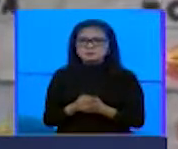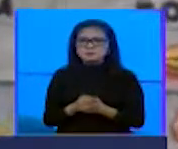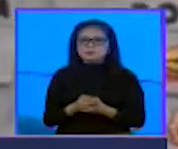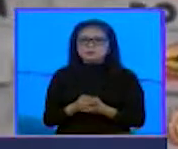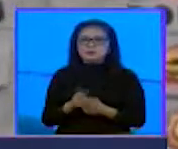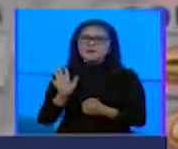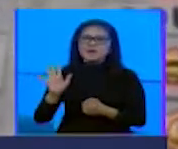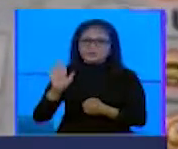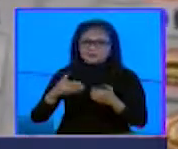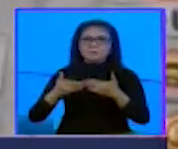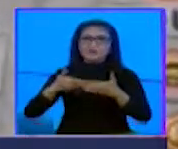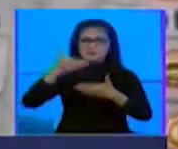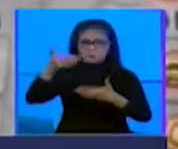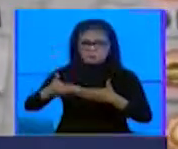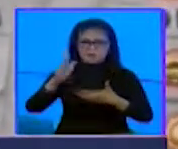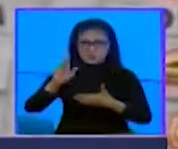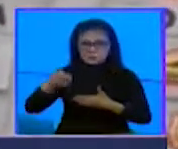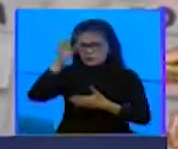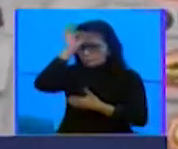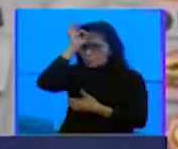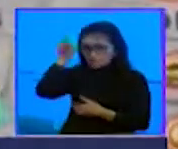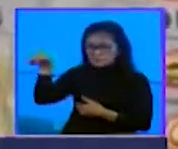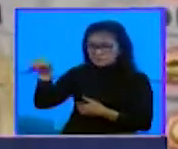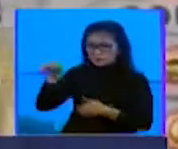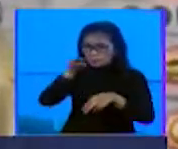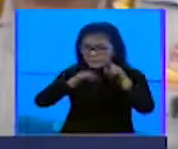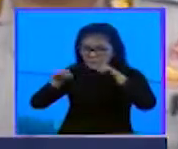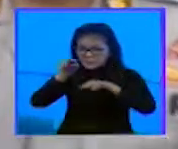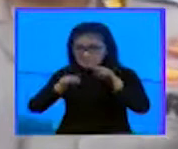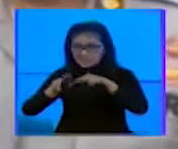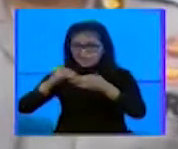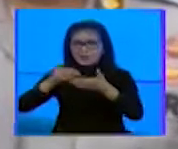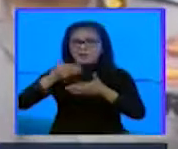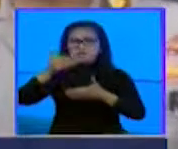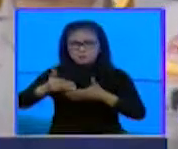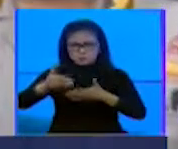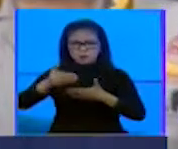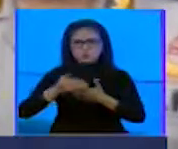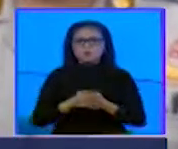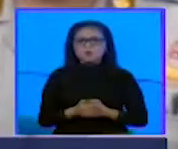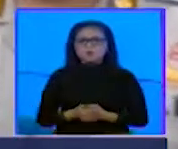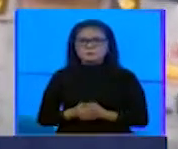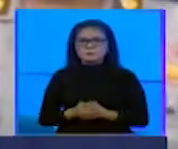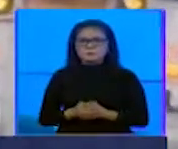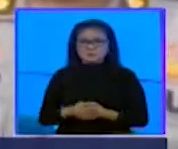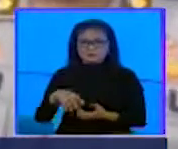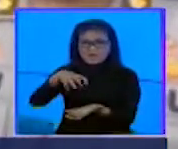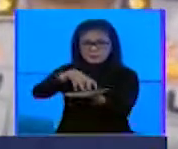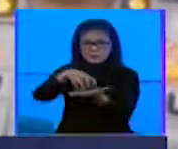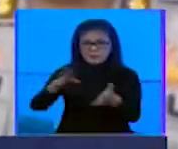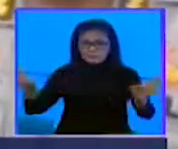tindak lanjutnya akan ada dari kepolisian untuk melakukan pemeriksaan terhadap hal ini. Selain penyegelan, kami